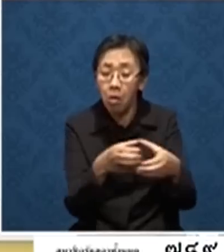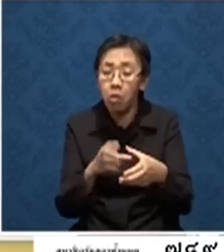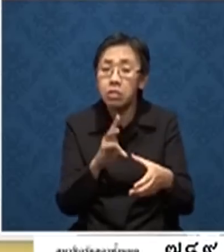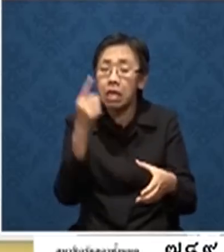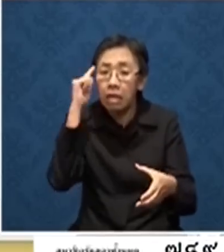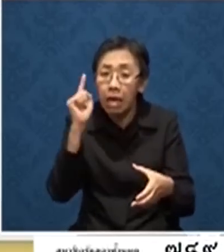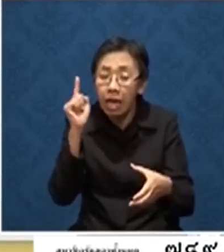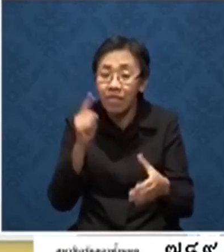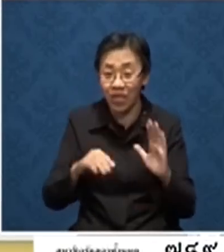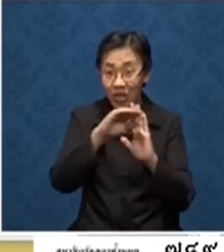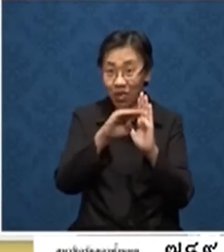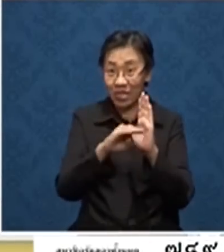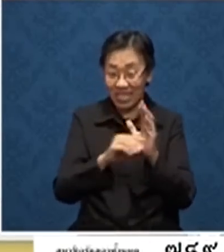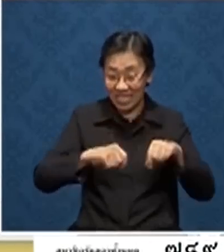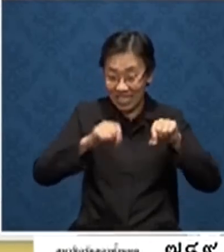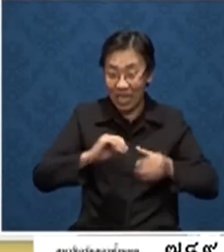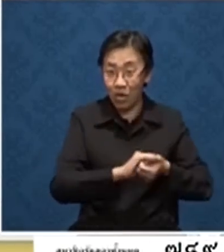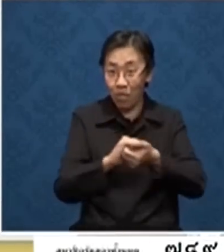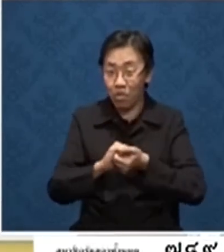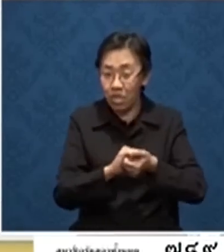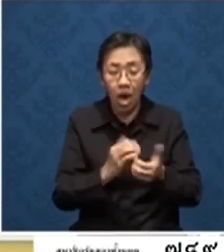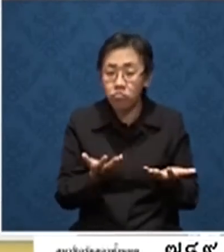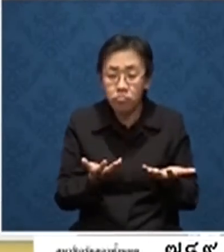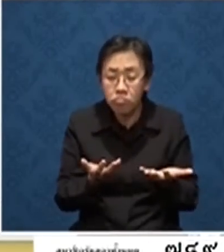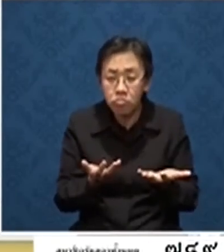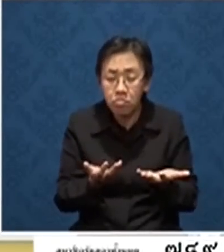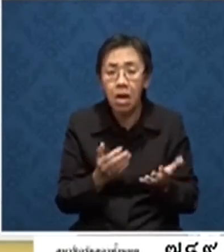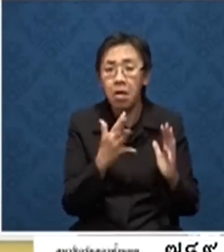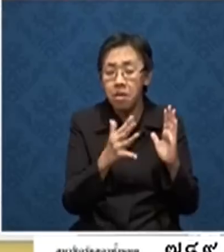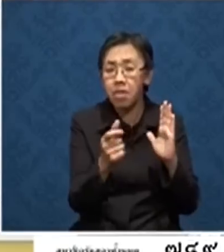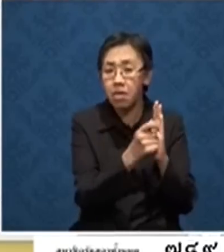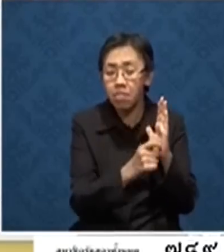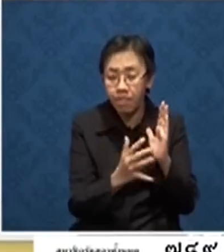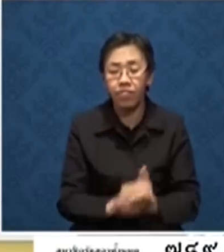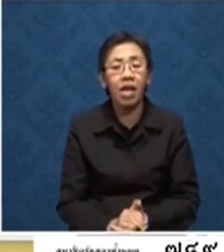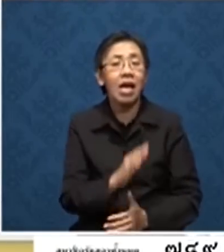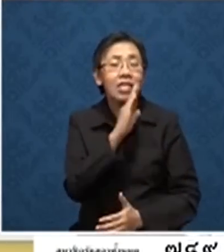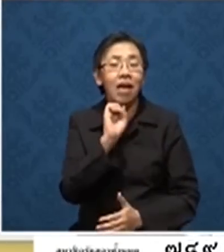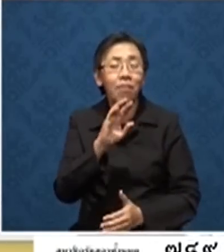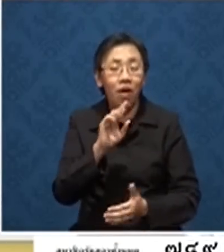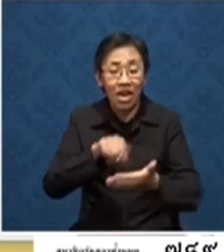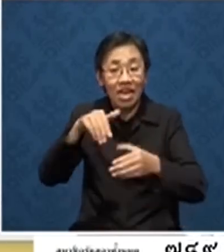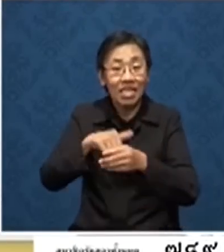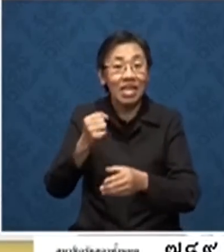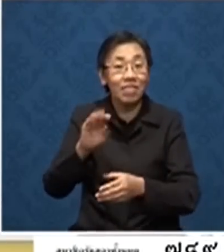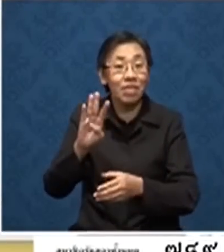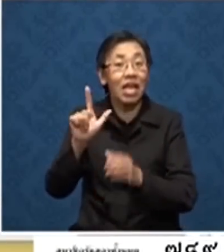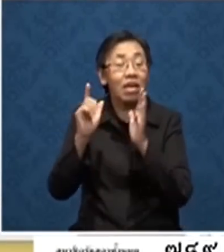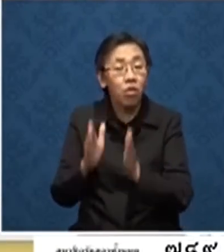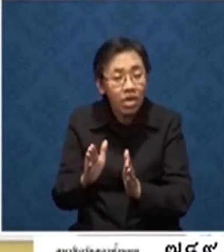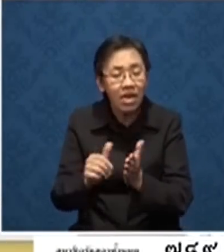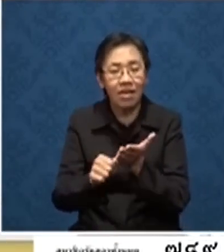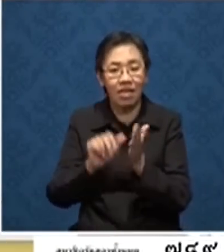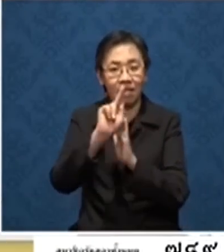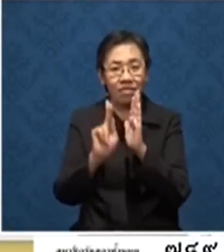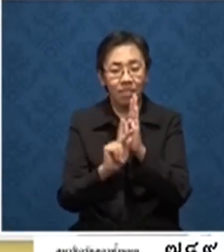ตกลงร่วมไม่มีก็จริงนะครับท่านอ้าง 14ล้านเสียงที่เห็นด้วยกับท่านในที่จะให้แก้ไขประมวล